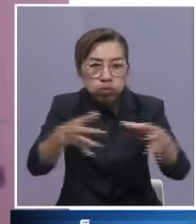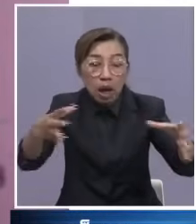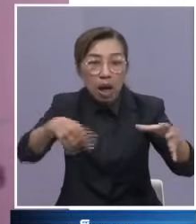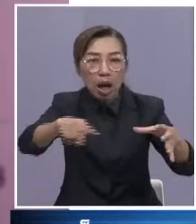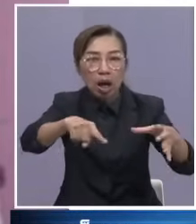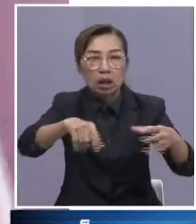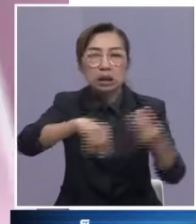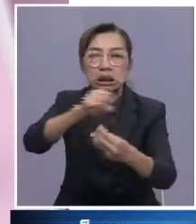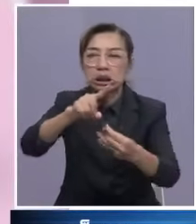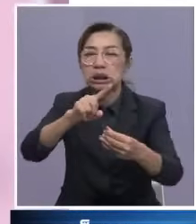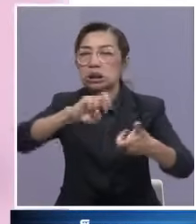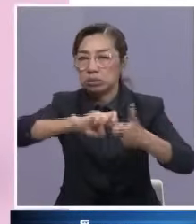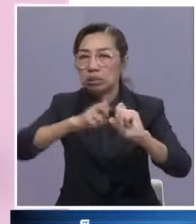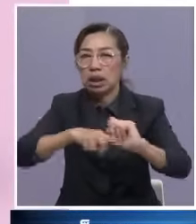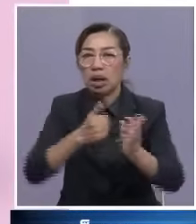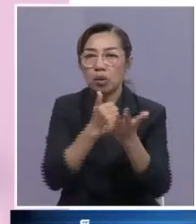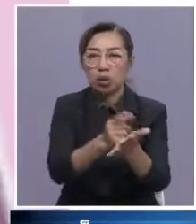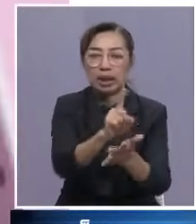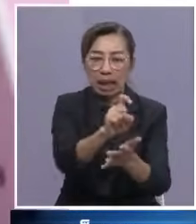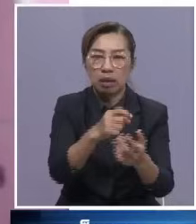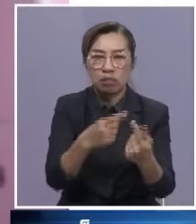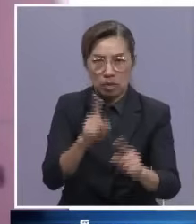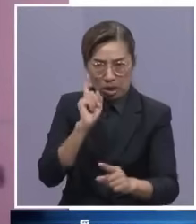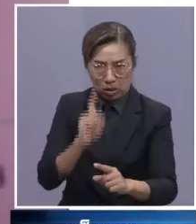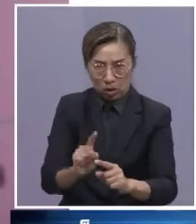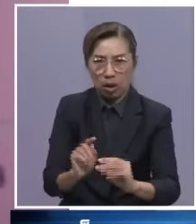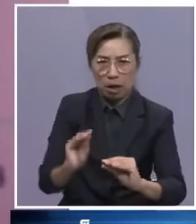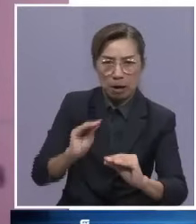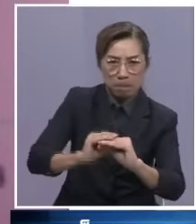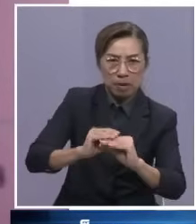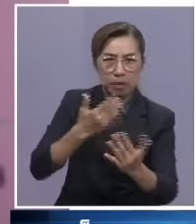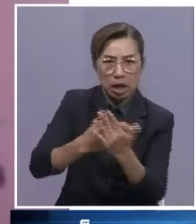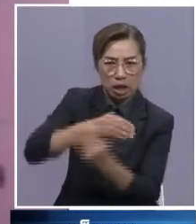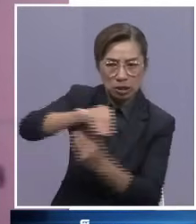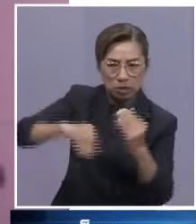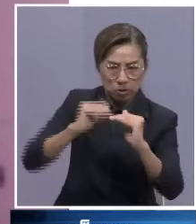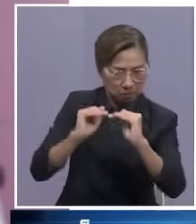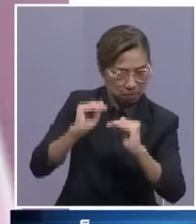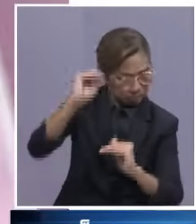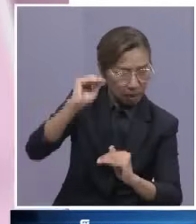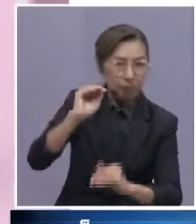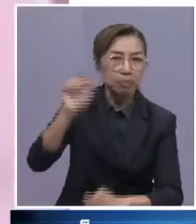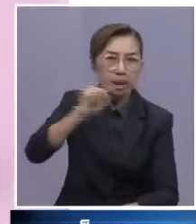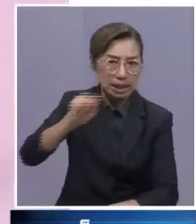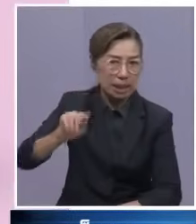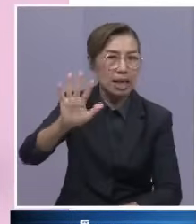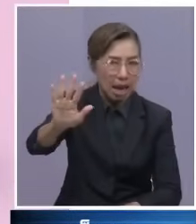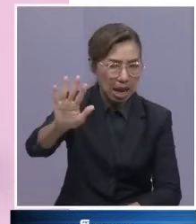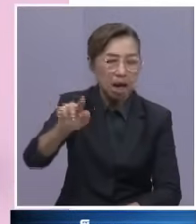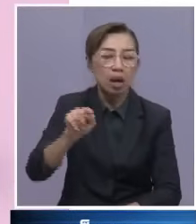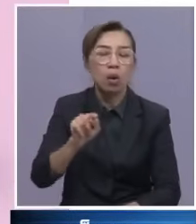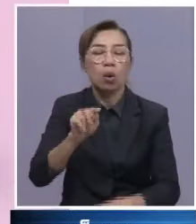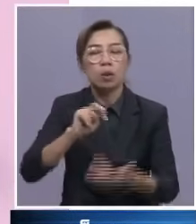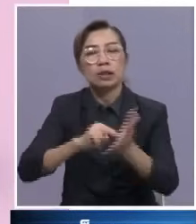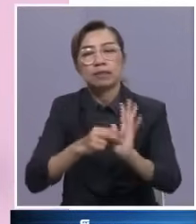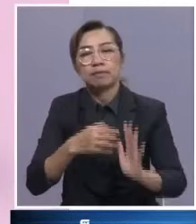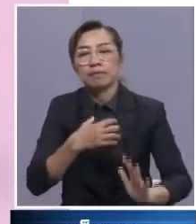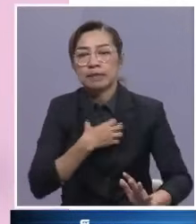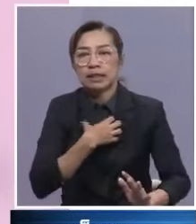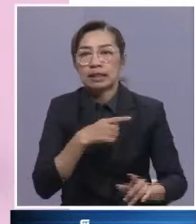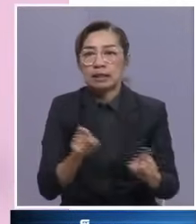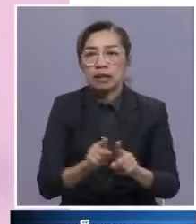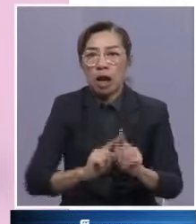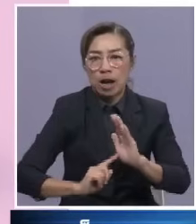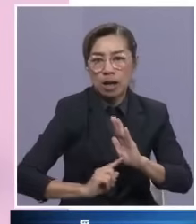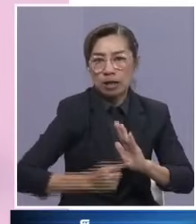ากขึ้นจึงจำเป็นอย่างยิ่งที่ต้องดึงให้ GDP ขึ้นไประดับ 5% ดังนั้นจึงต้องการให้เกิดการส